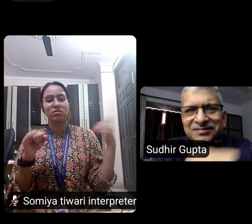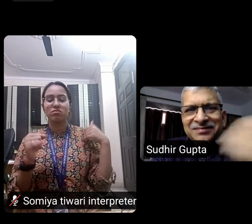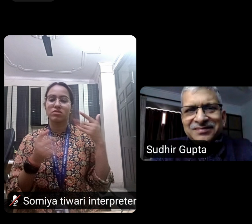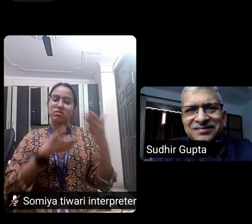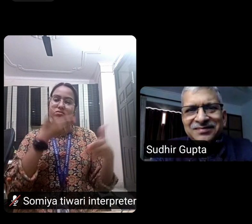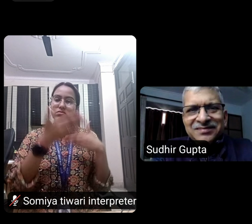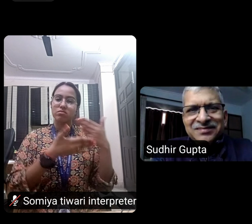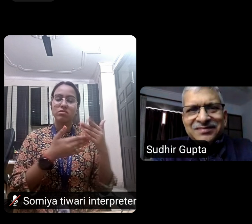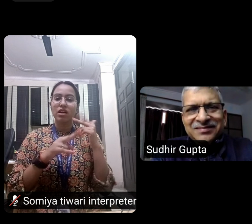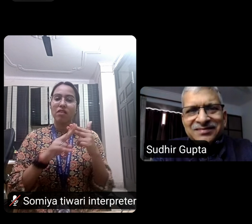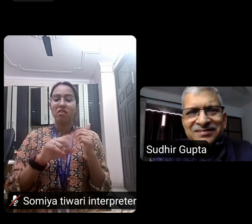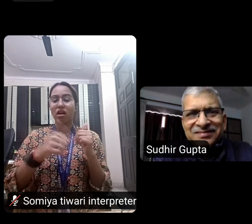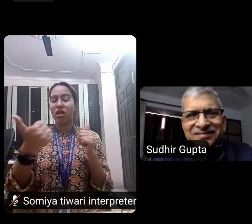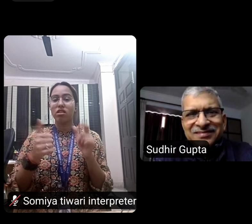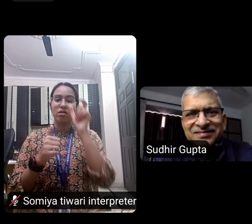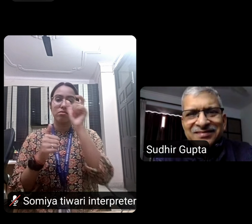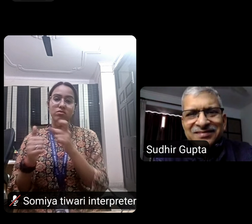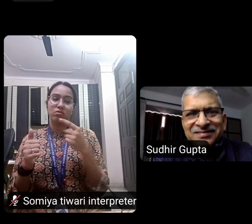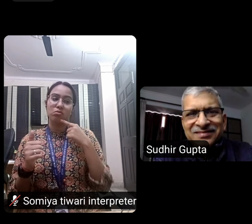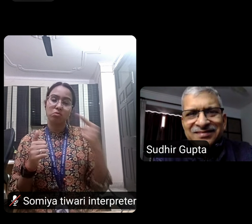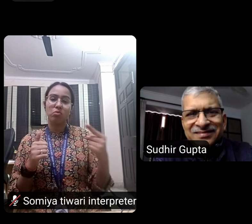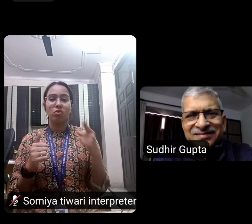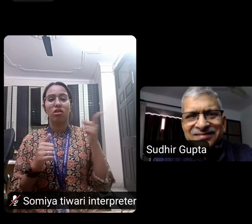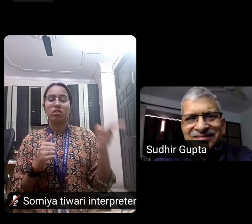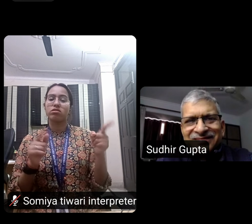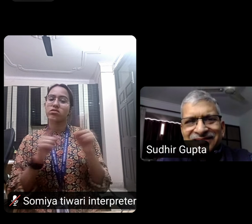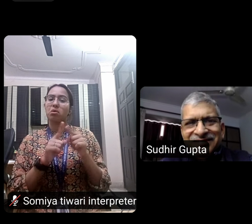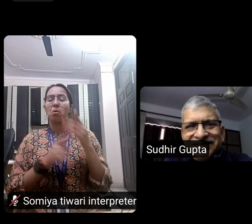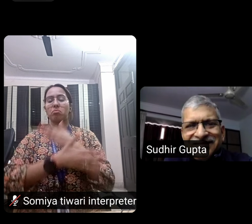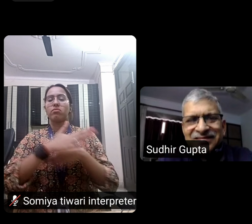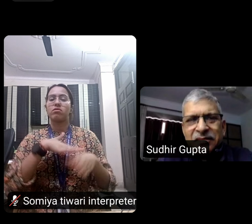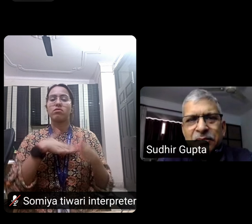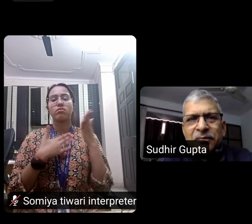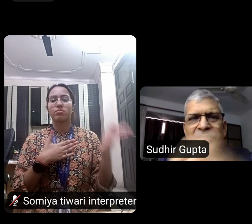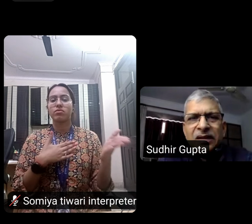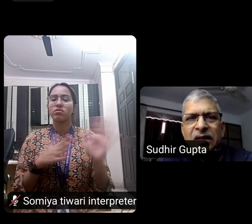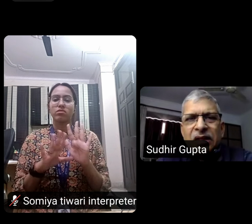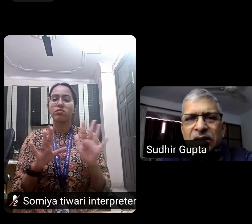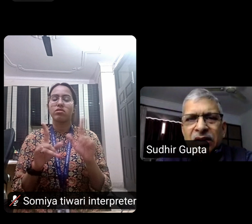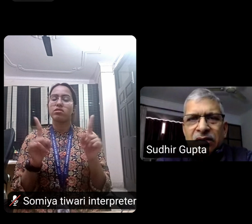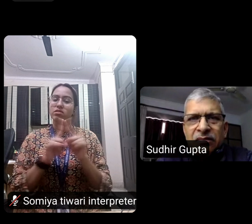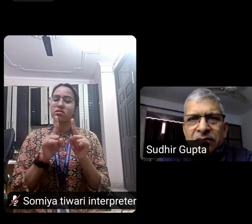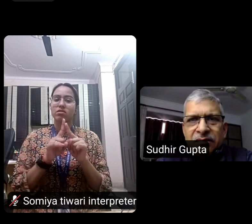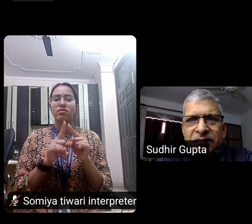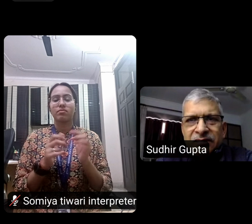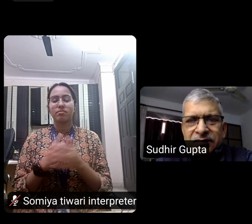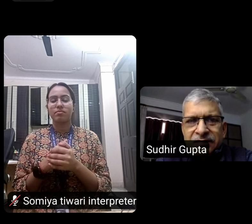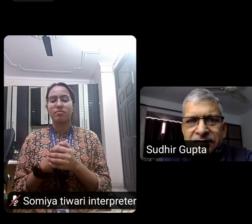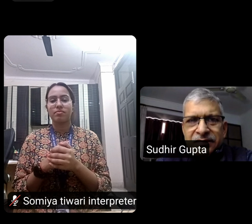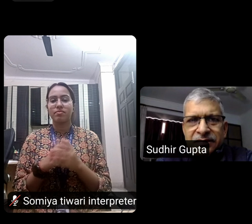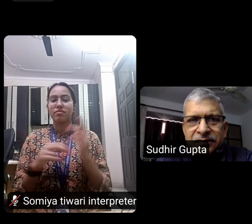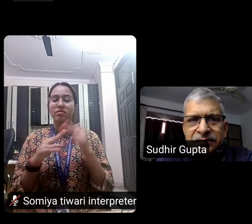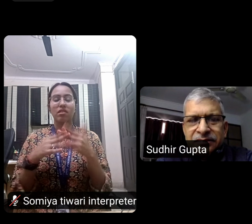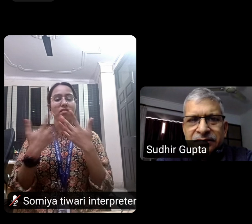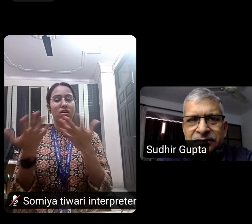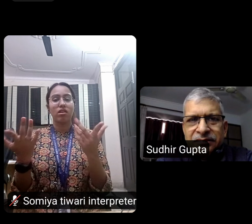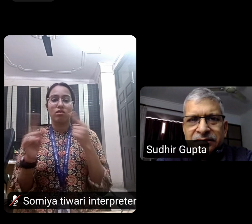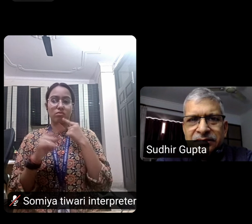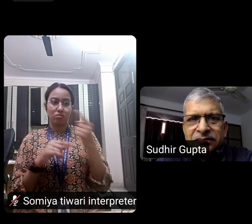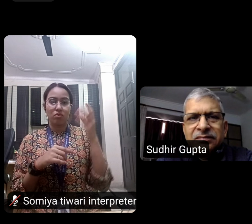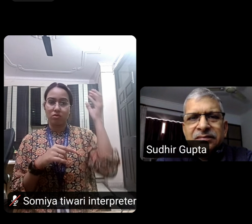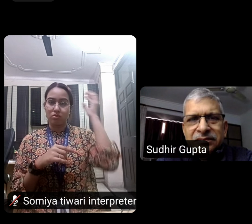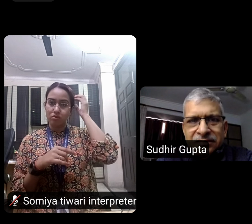कोई सामने वाला बंदा ये ना बोले कि मेरा आज कोई भी ऐसा बोल सकता ये बिना